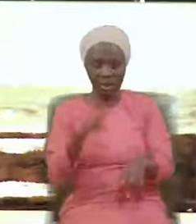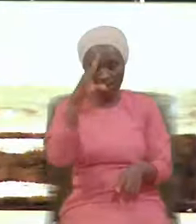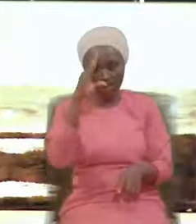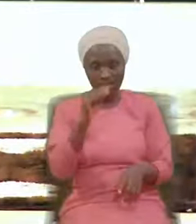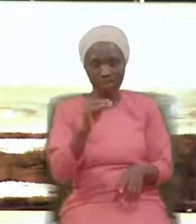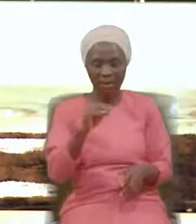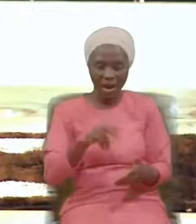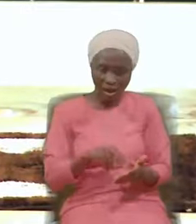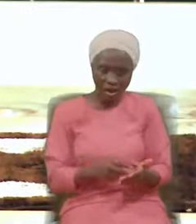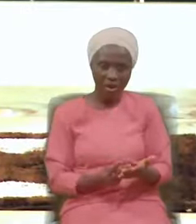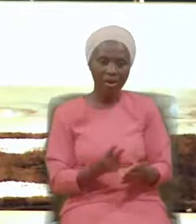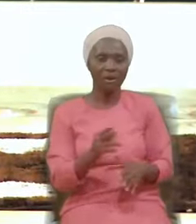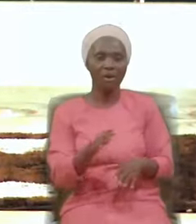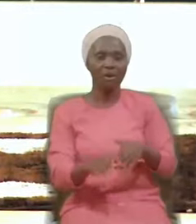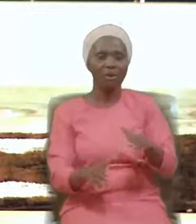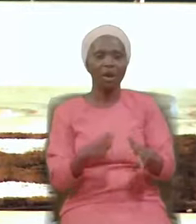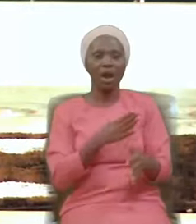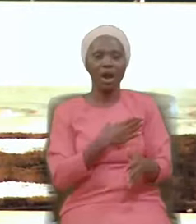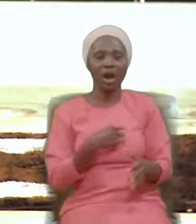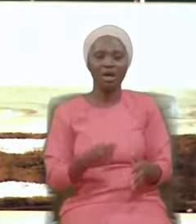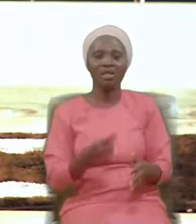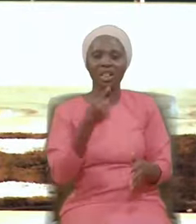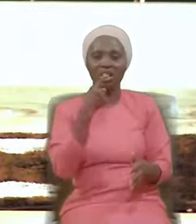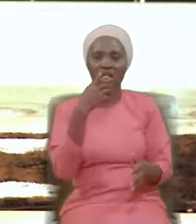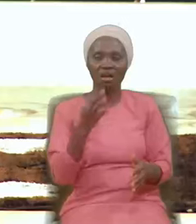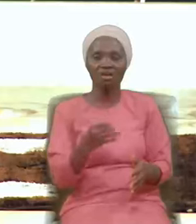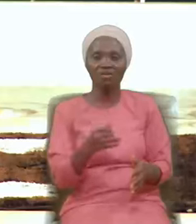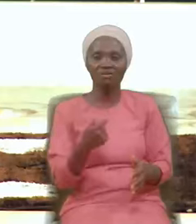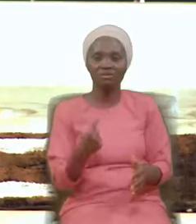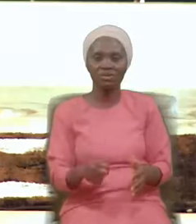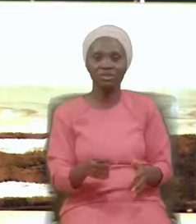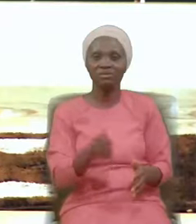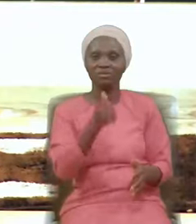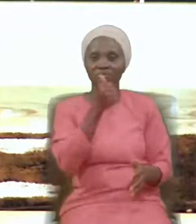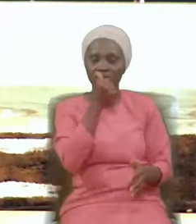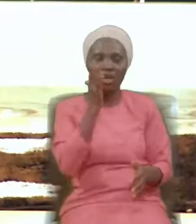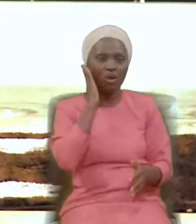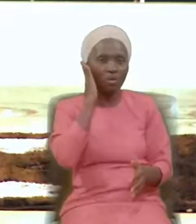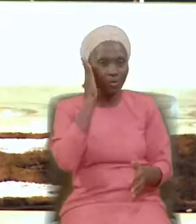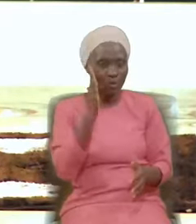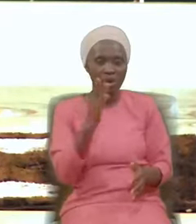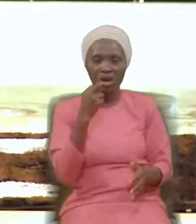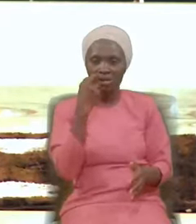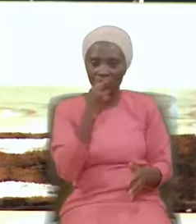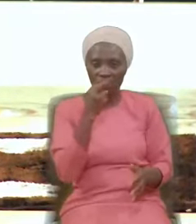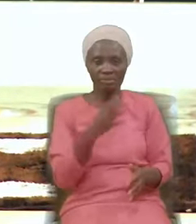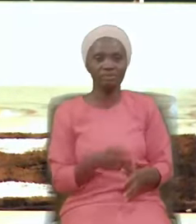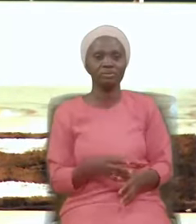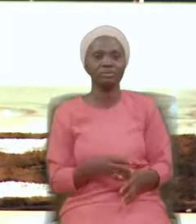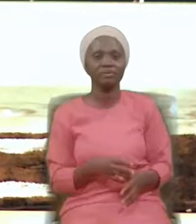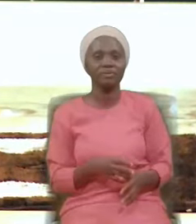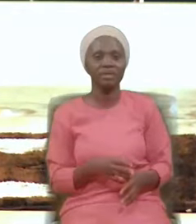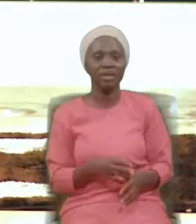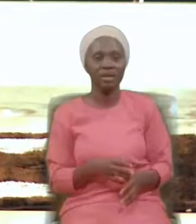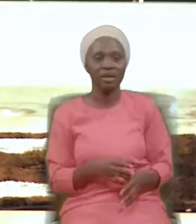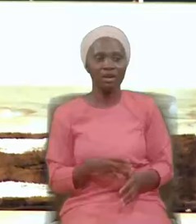muet éclatera de joie, car des eaux jailliront dans le désert et des ruisseaux dans